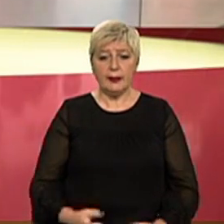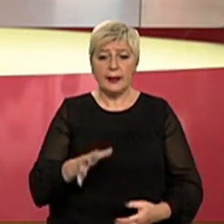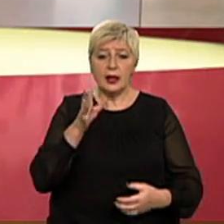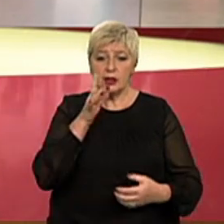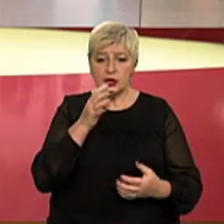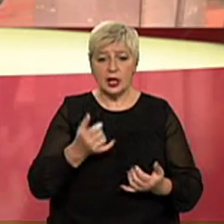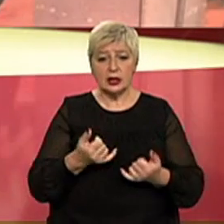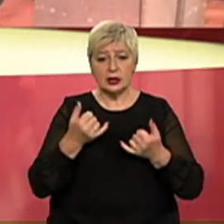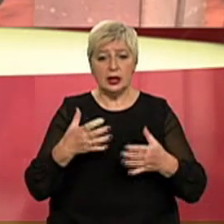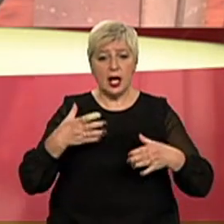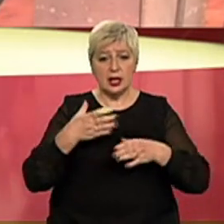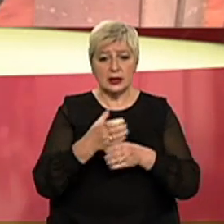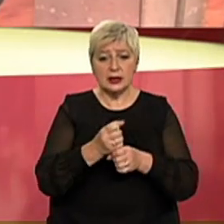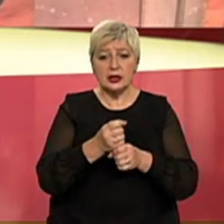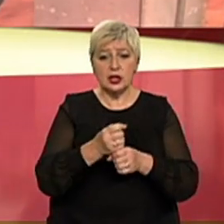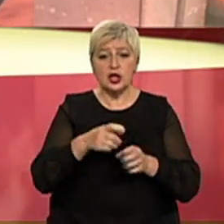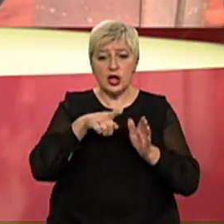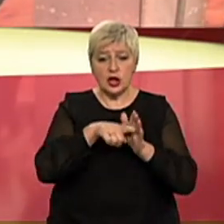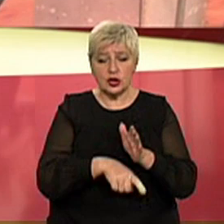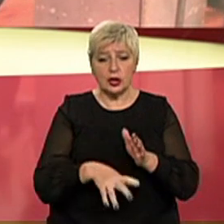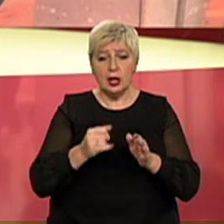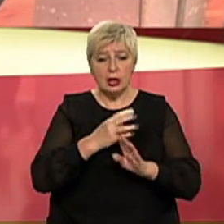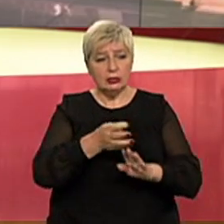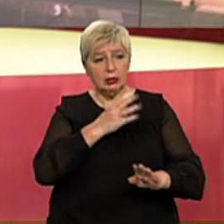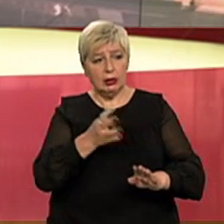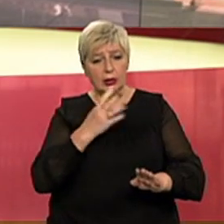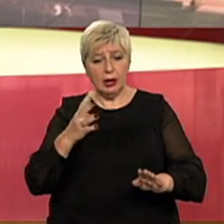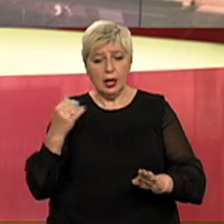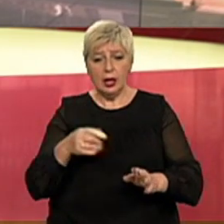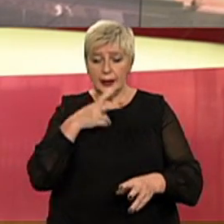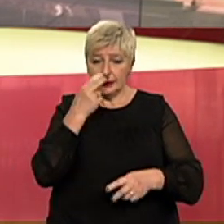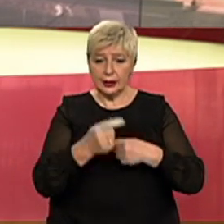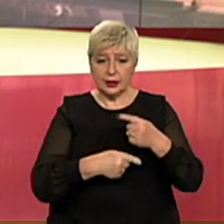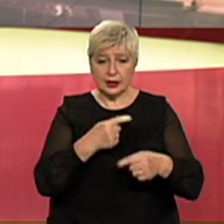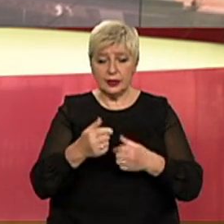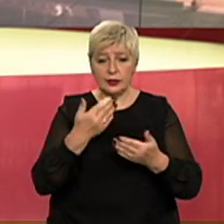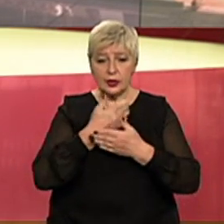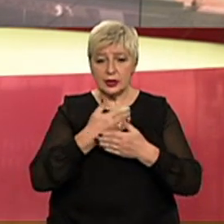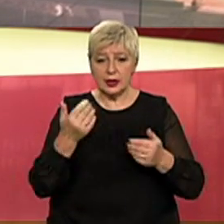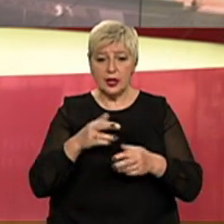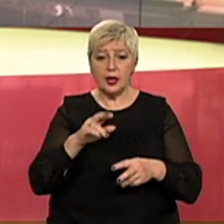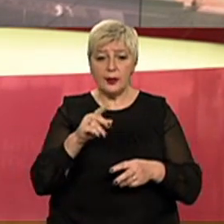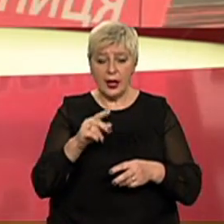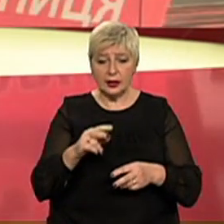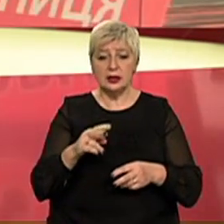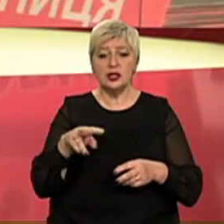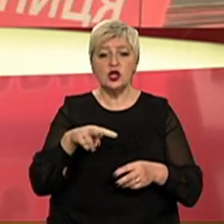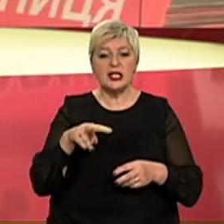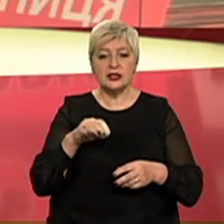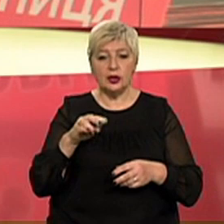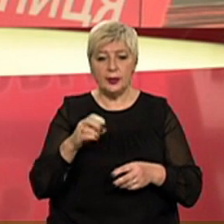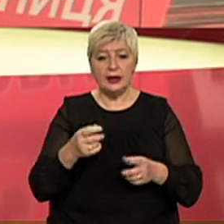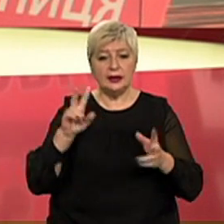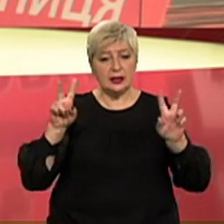Час для знижок та довжелезних черг. Традиційно останню п'ятницю листопада називають чорною. У цей день у